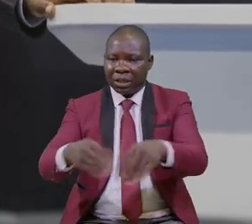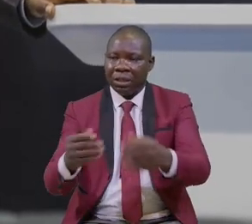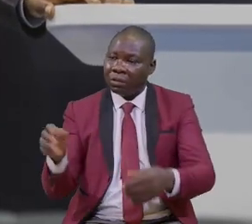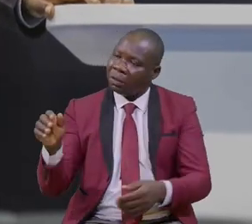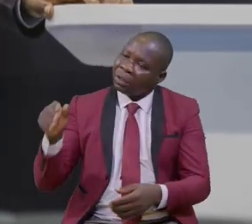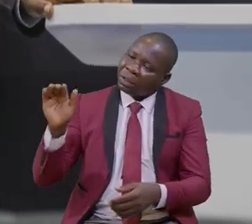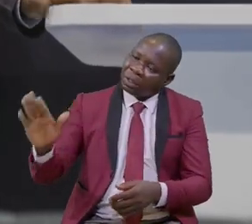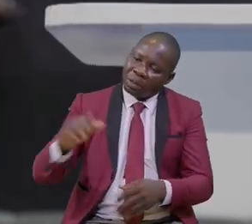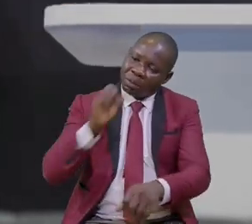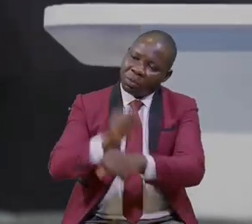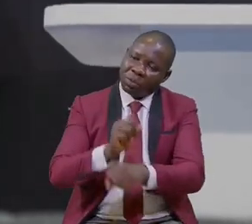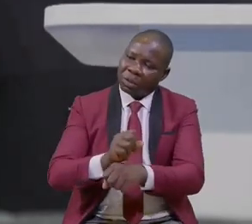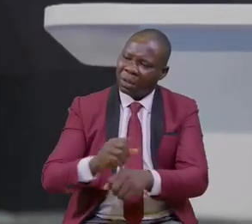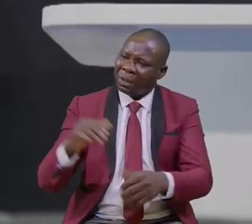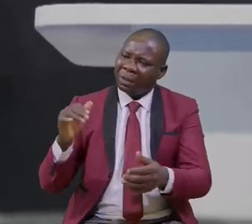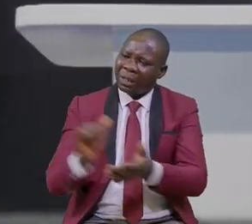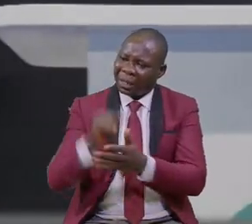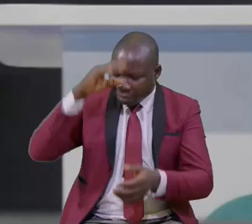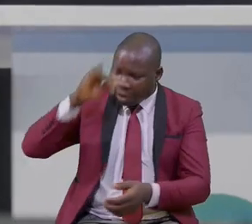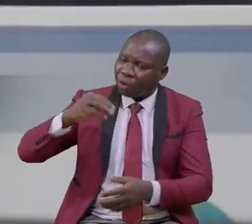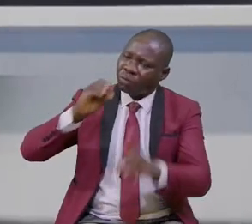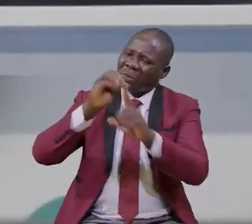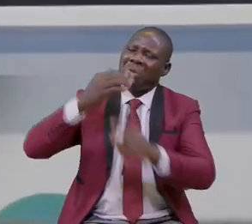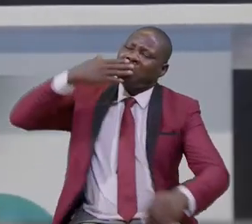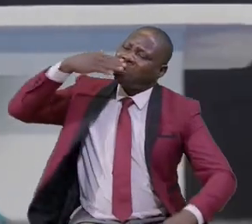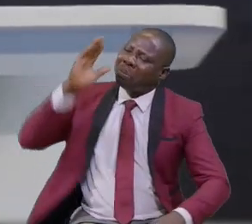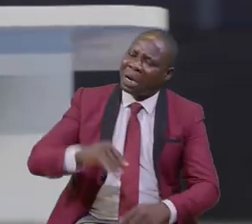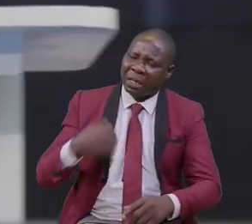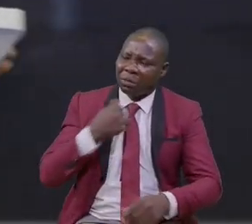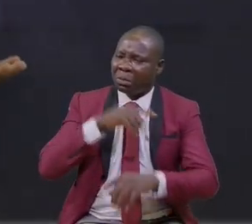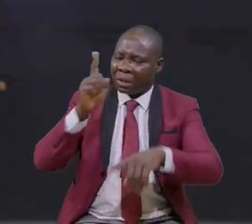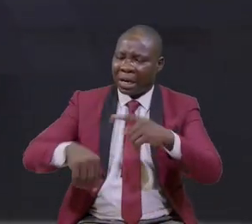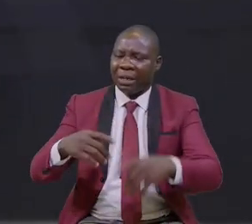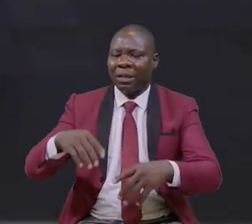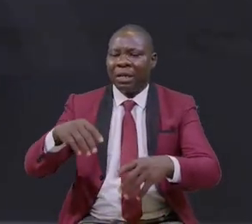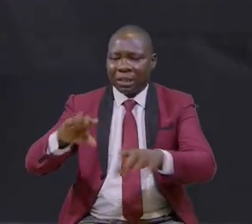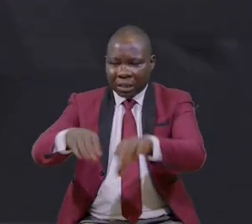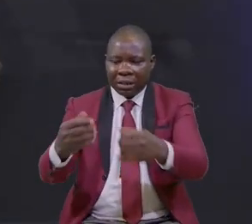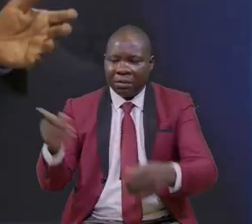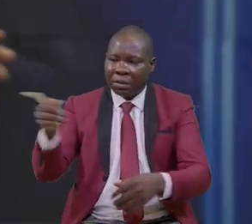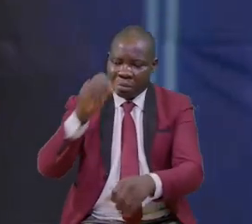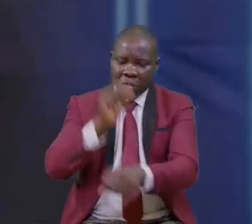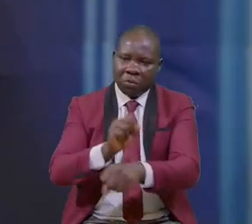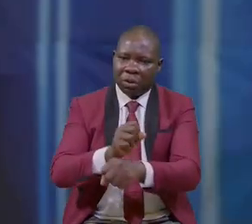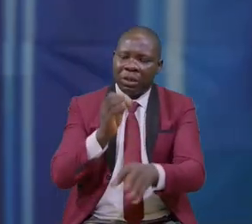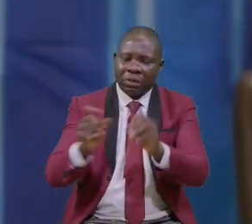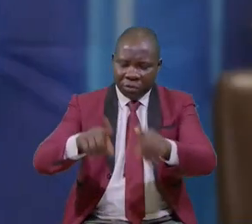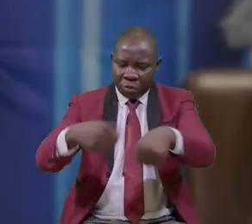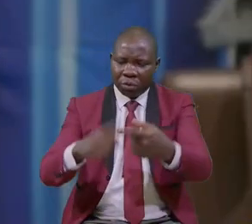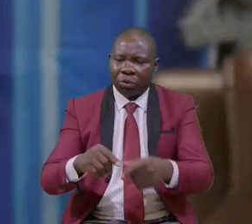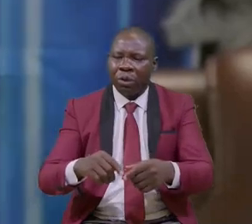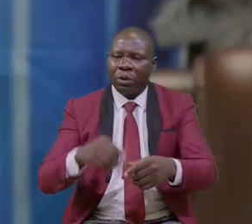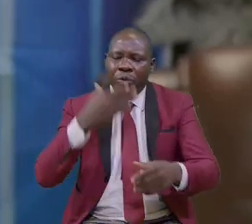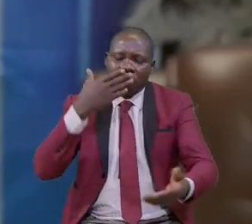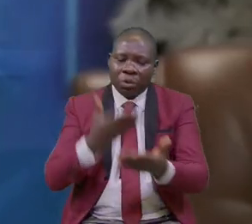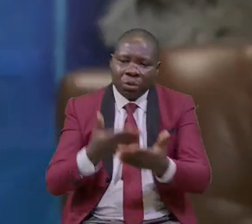trop mauvais on ne peut pas l'avoir même s'il va dans vers des gens civilisés vers des gens gentils gentils il